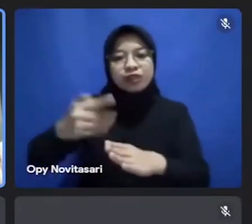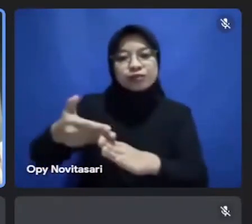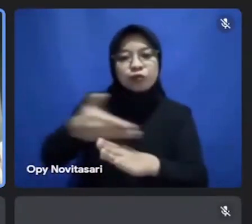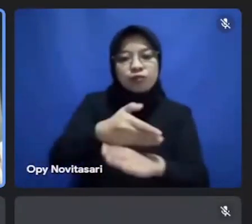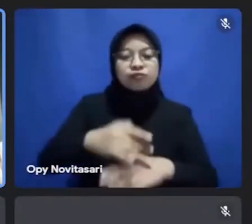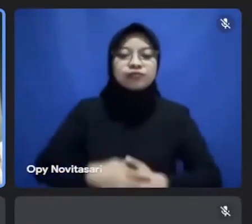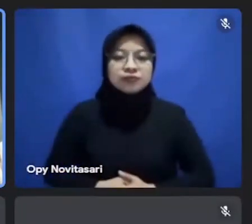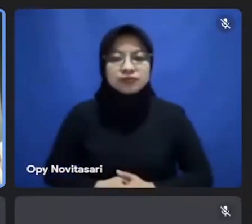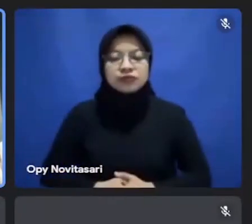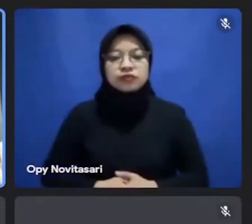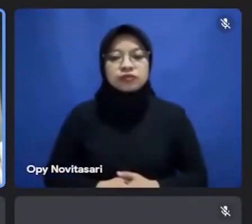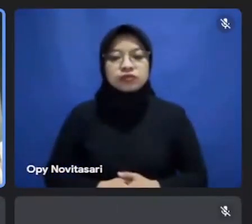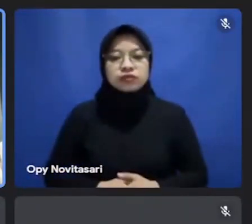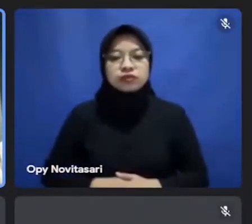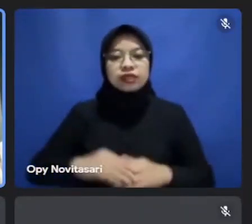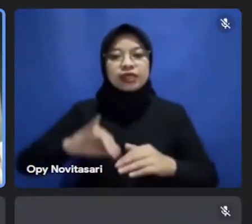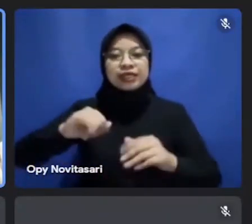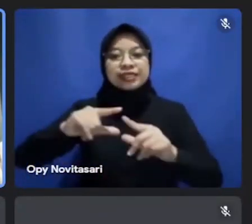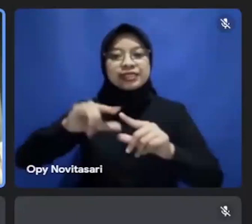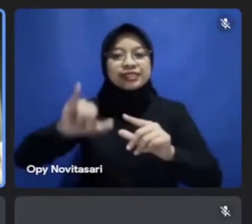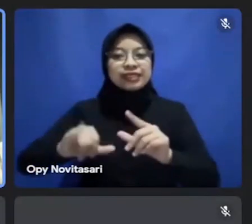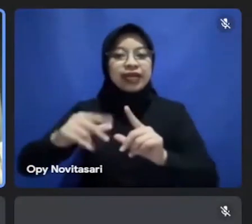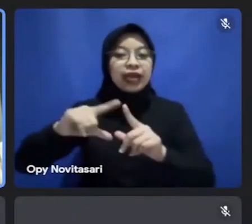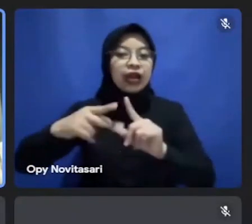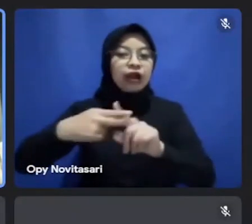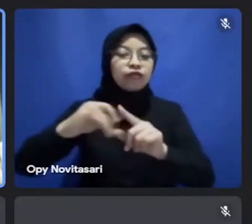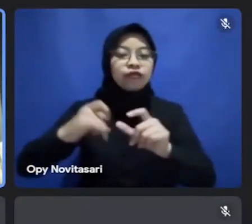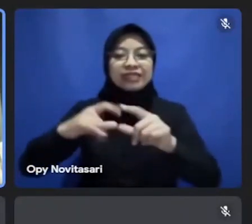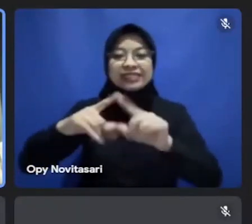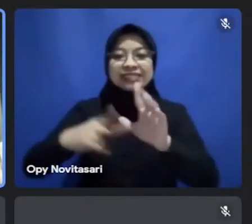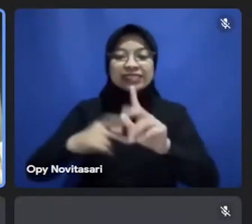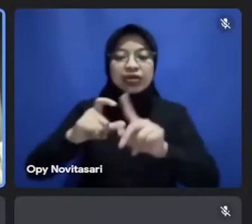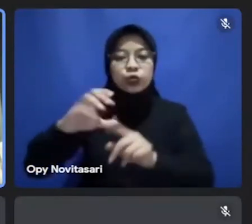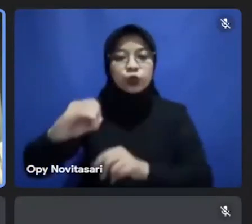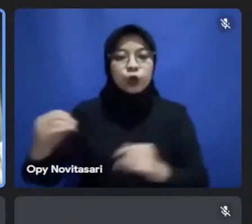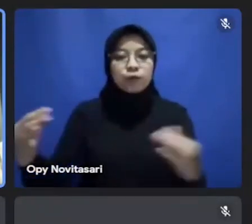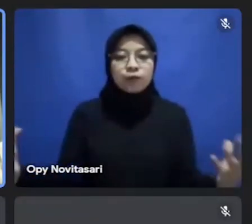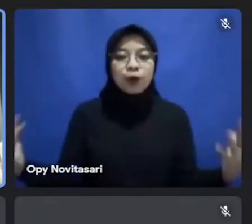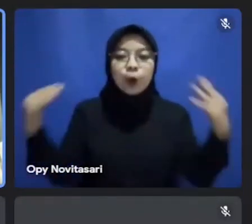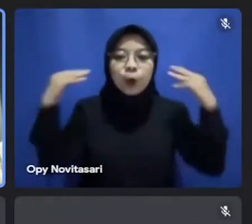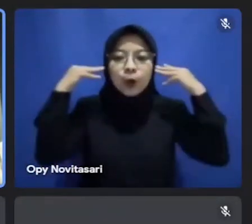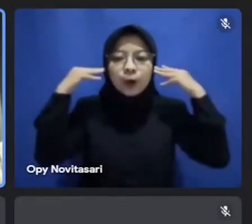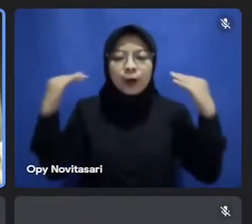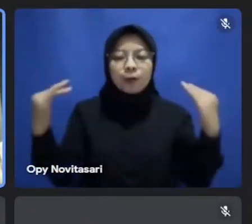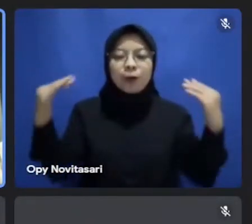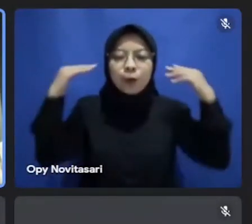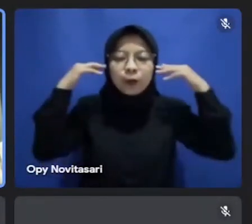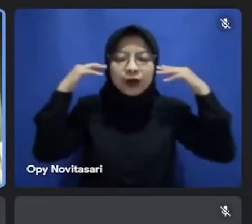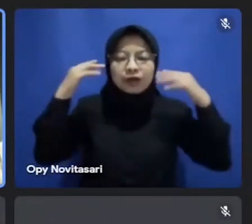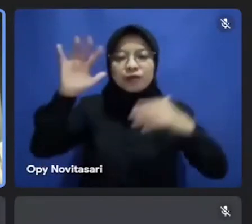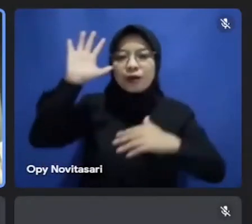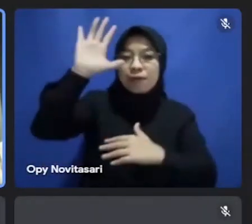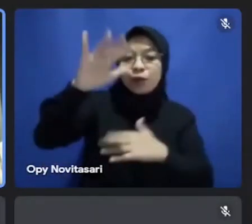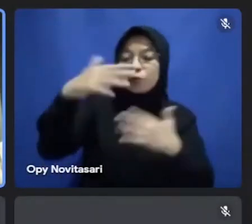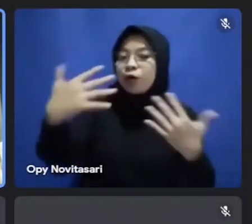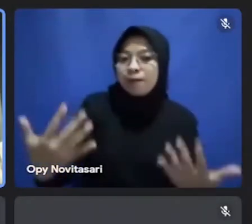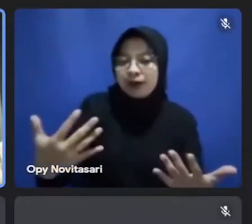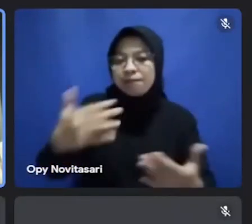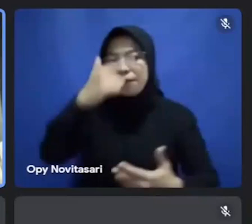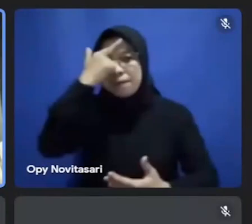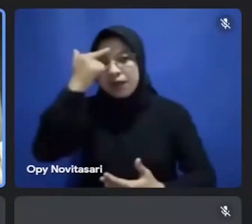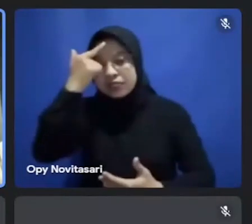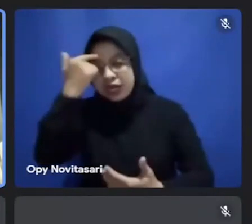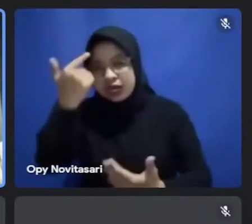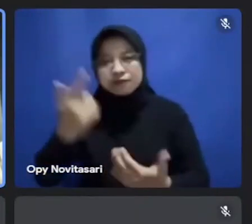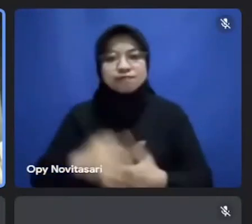special lecture Cando the future of listening keragaman aural atau aural diversity